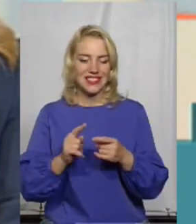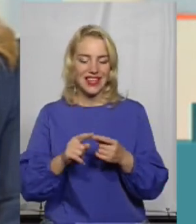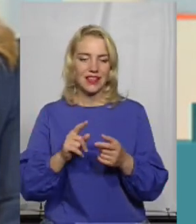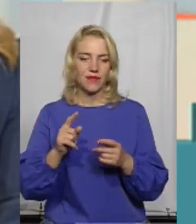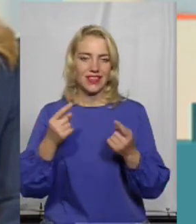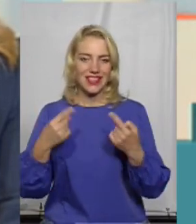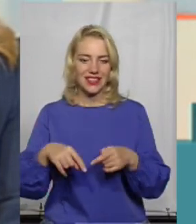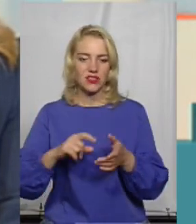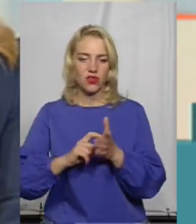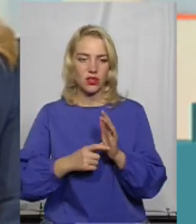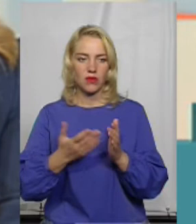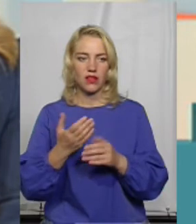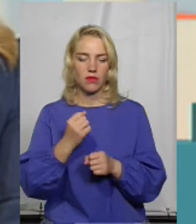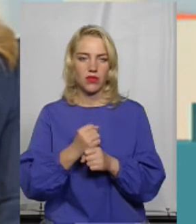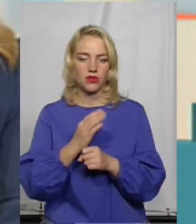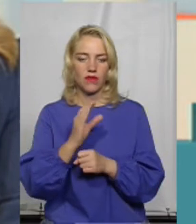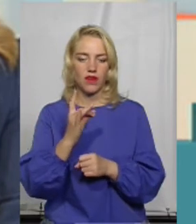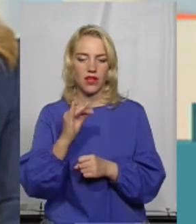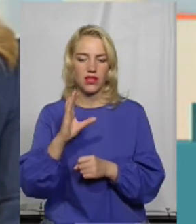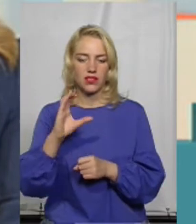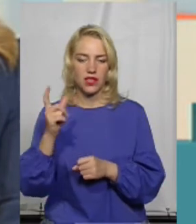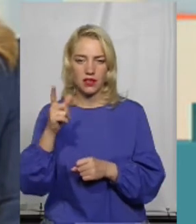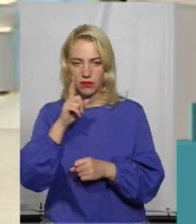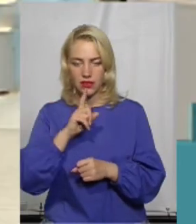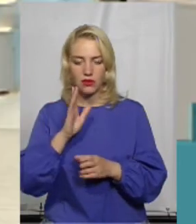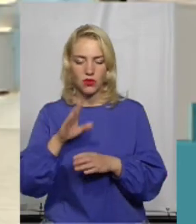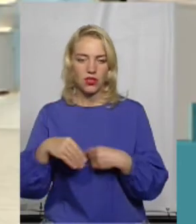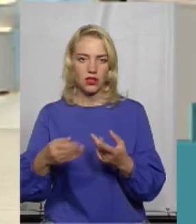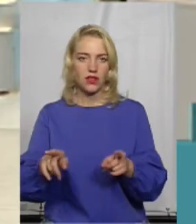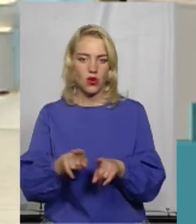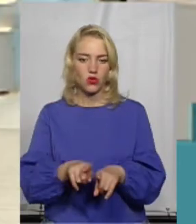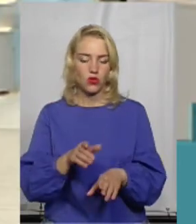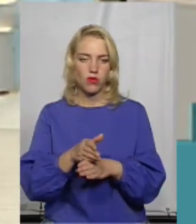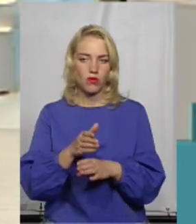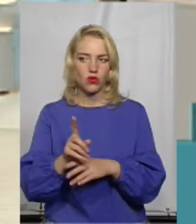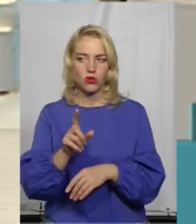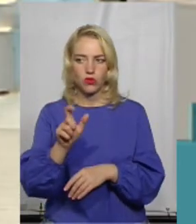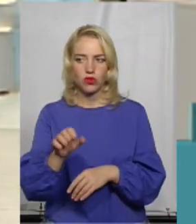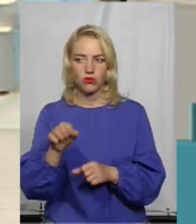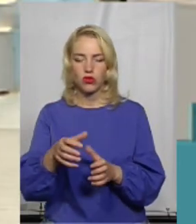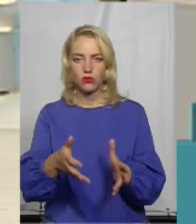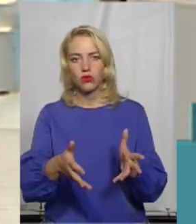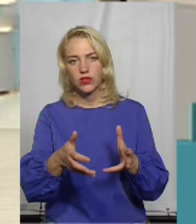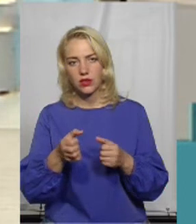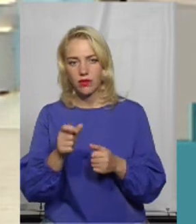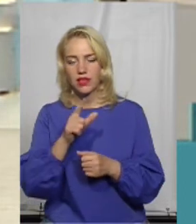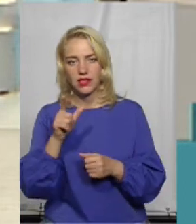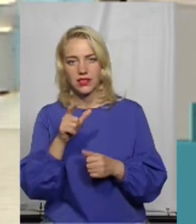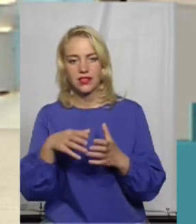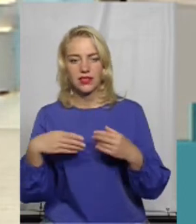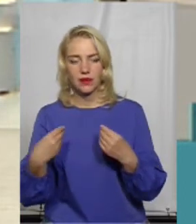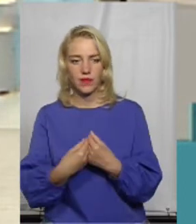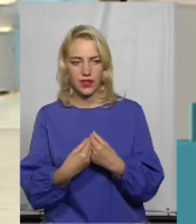нас запрацює з вересня місяця, вона буде таку допомогу надавати, щоб можна було людину забрати з сім'ї,